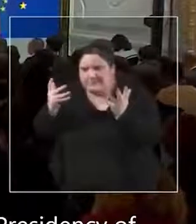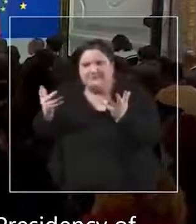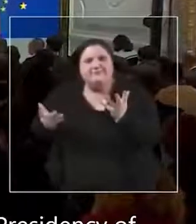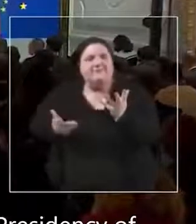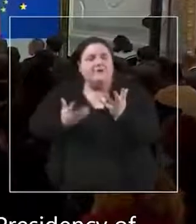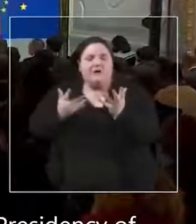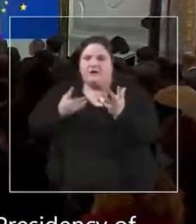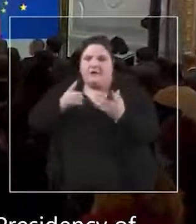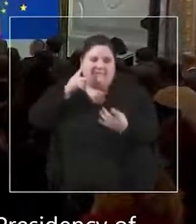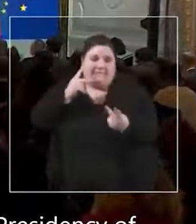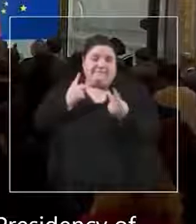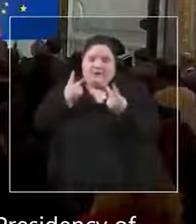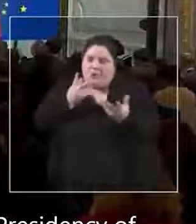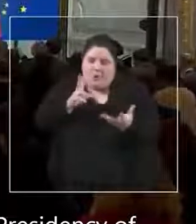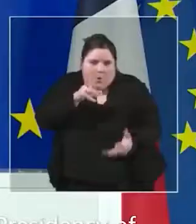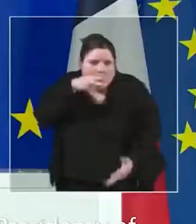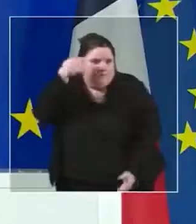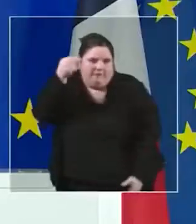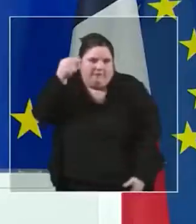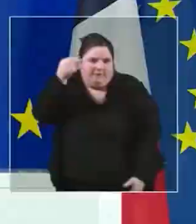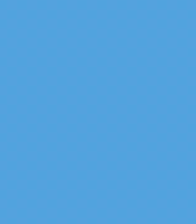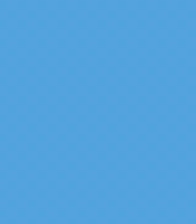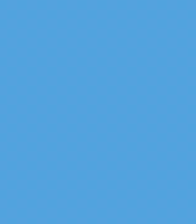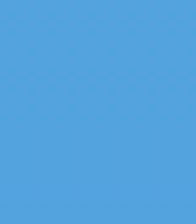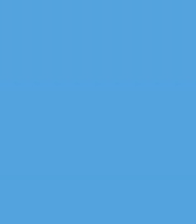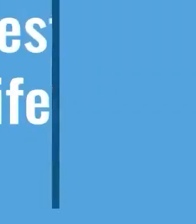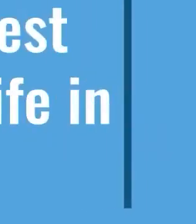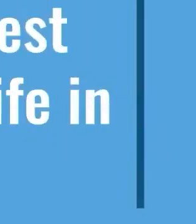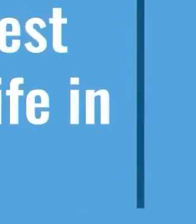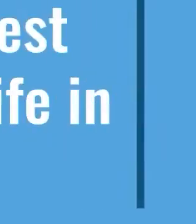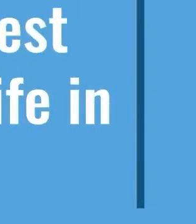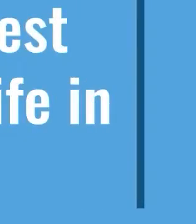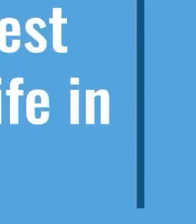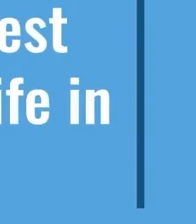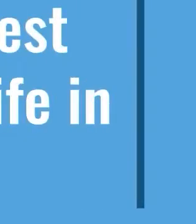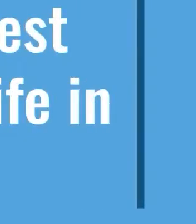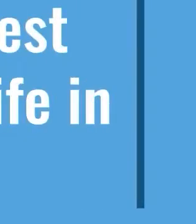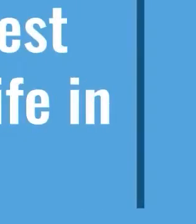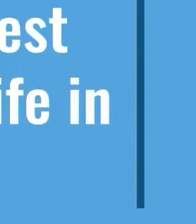À taille humaine, à l'échelle humaine.